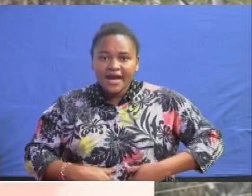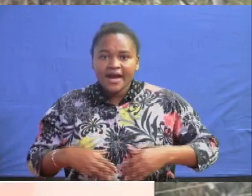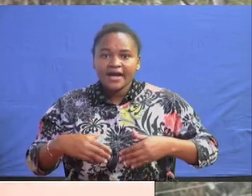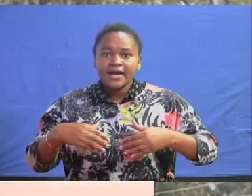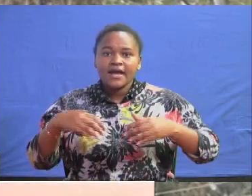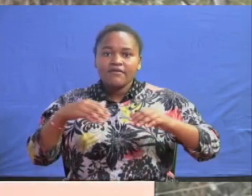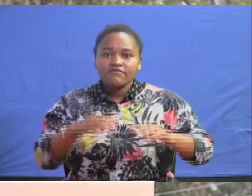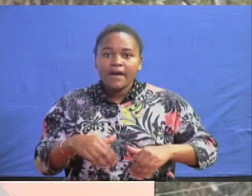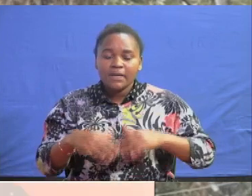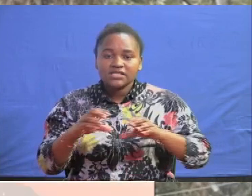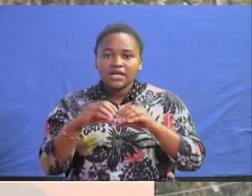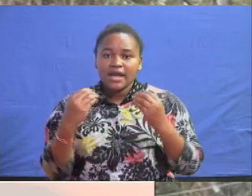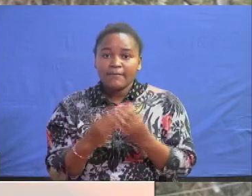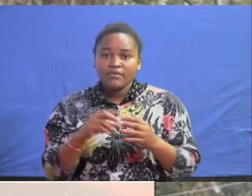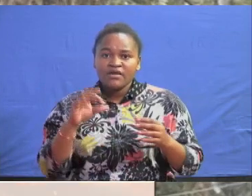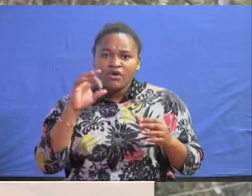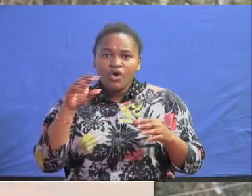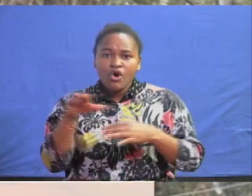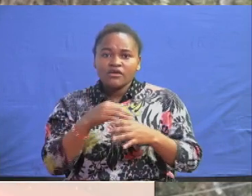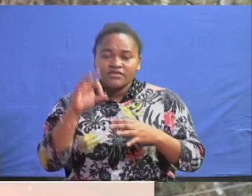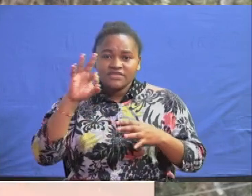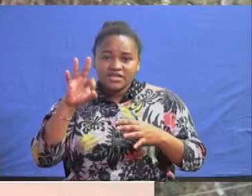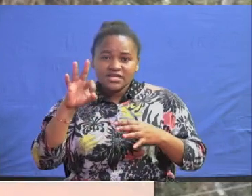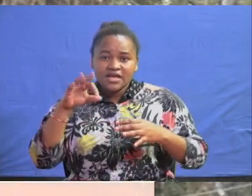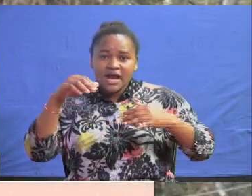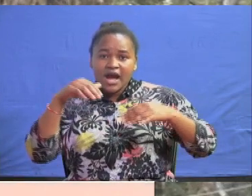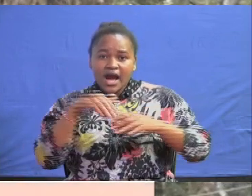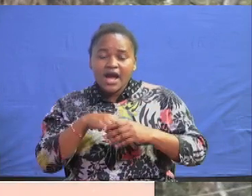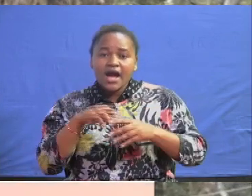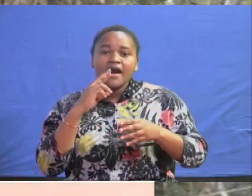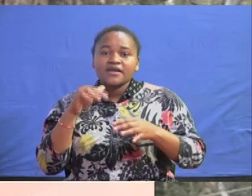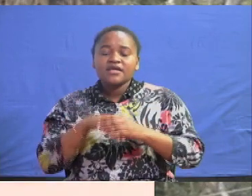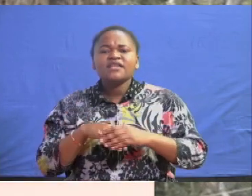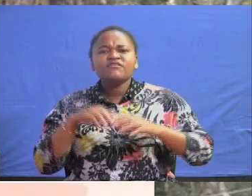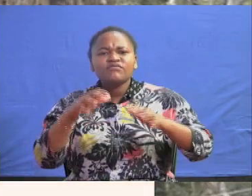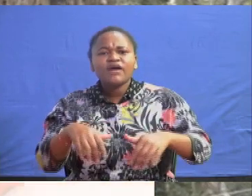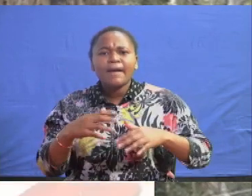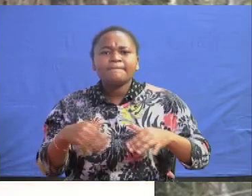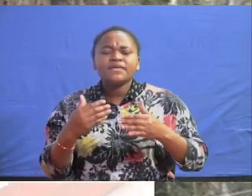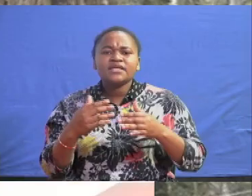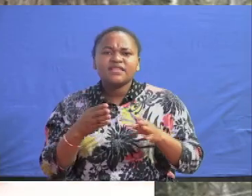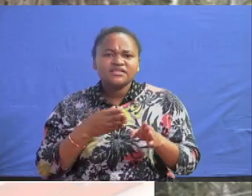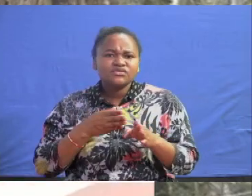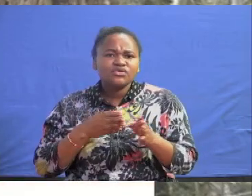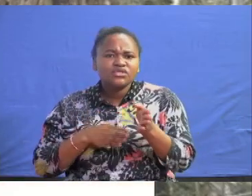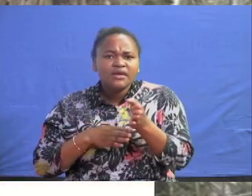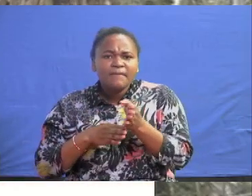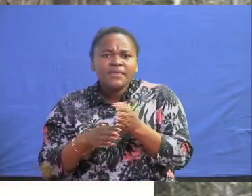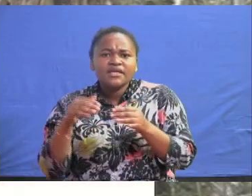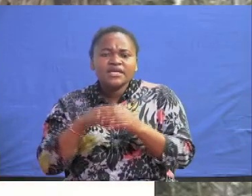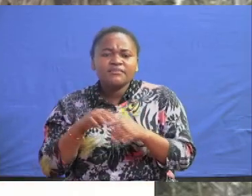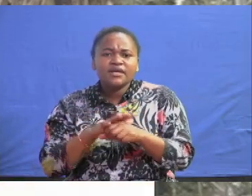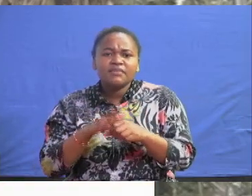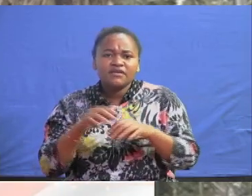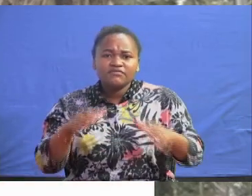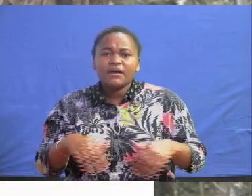Club. Wote watatu wamejitosa katika kilimo ambacho si maarufu kwa wakulima na walaji nchini Kenya. Wanajihusisha